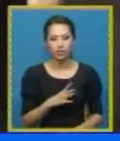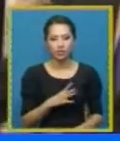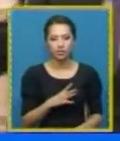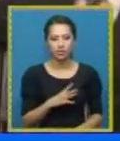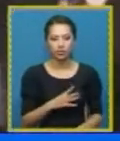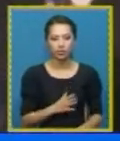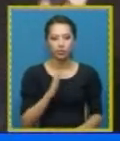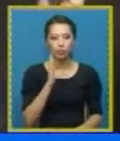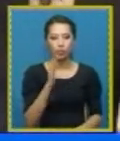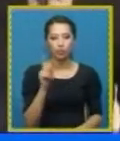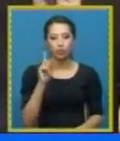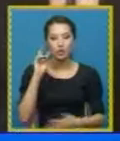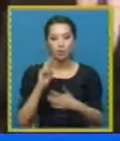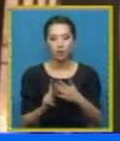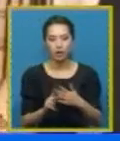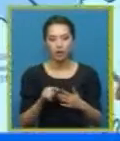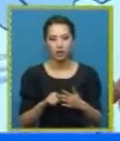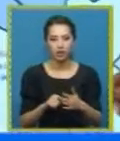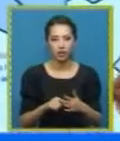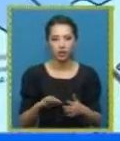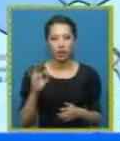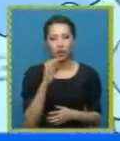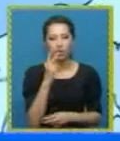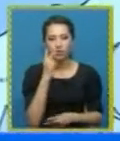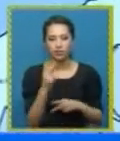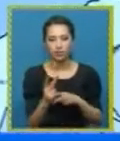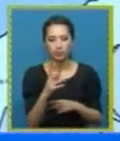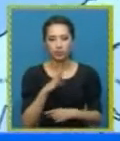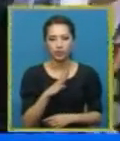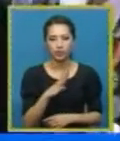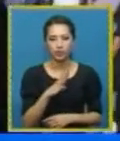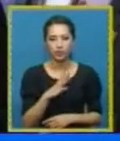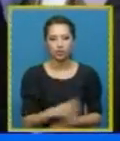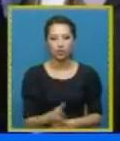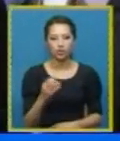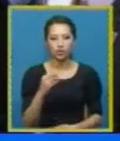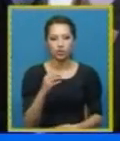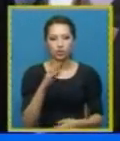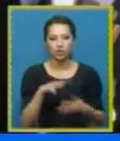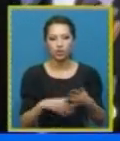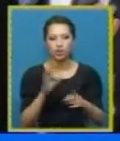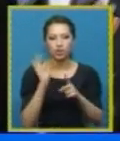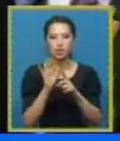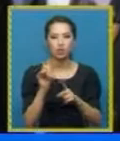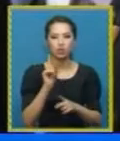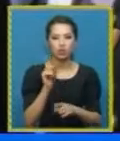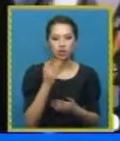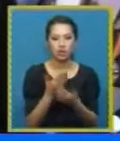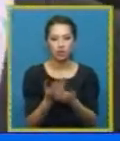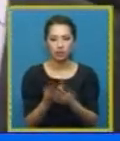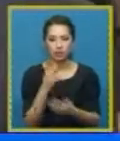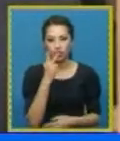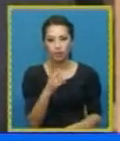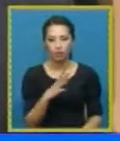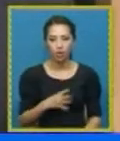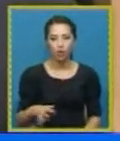Келешектің жоспары да ұмыт қалмады. Шымкенттің даму динамикасы, болашақтағы бейнесі, қандай жобалардың жүзеге асатыны жайлы облыс әкімі